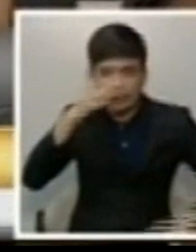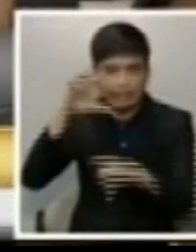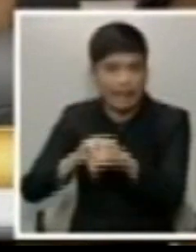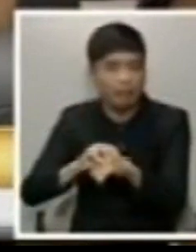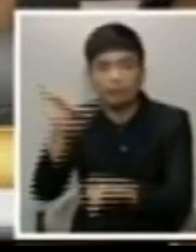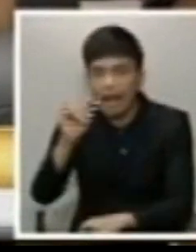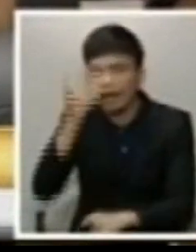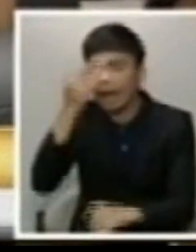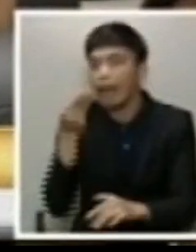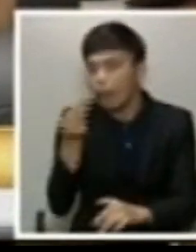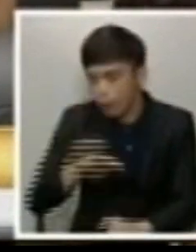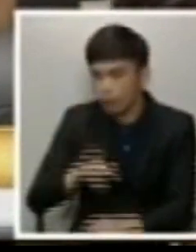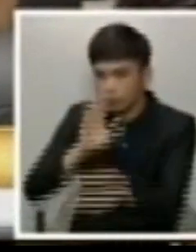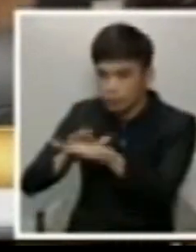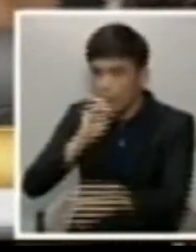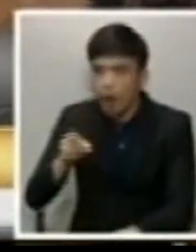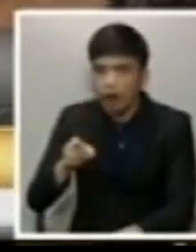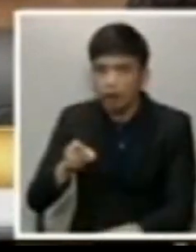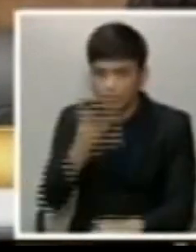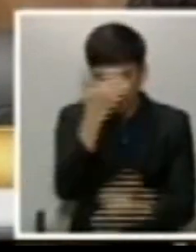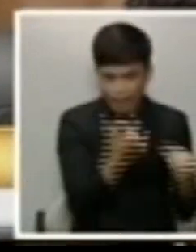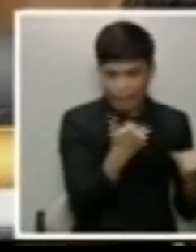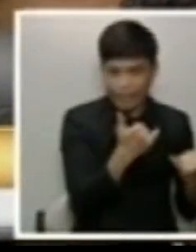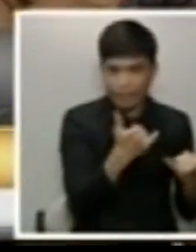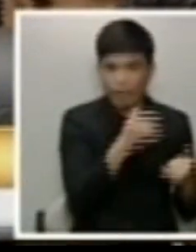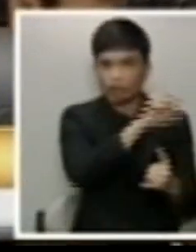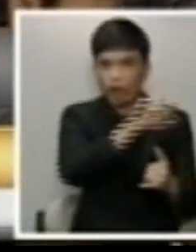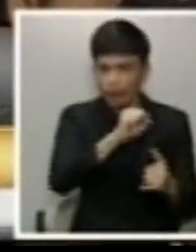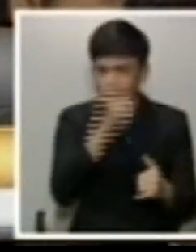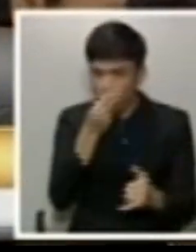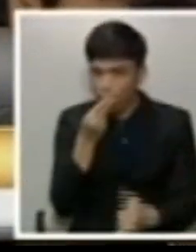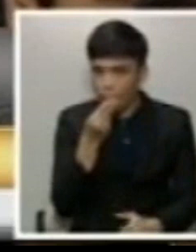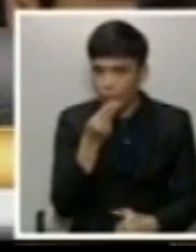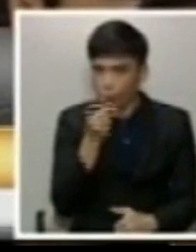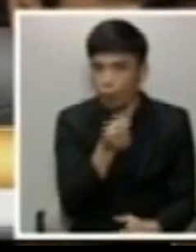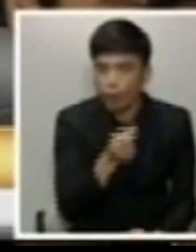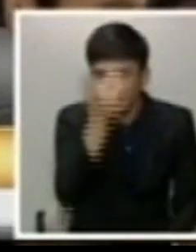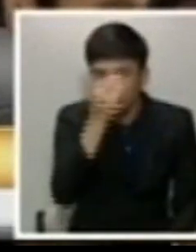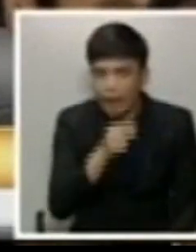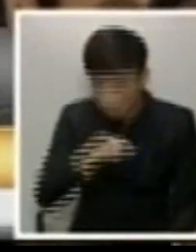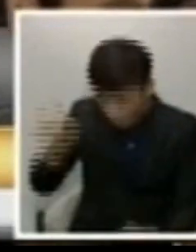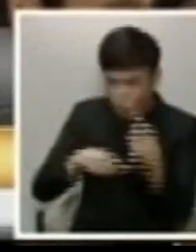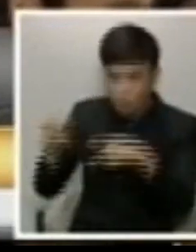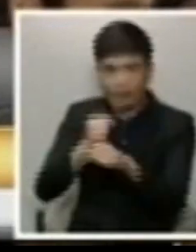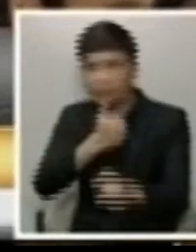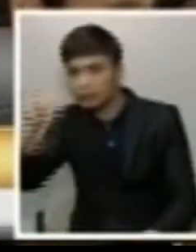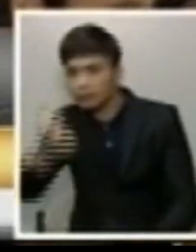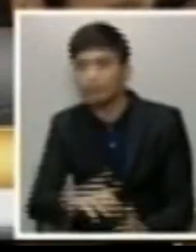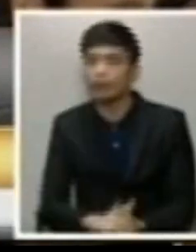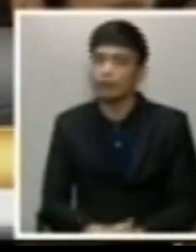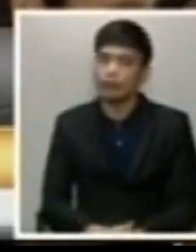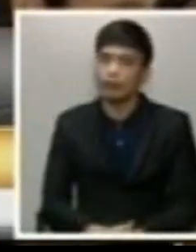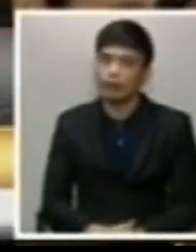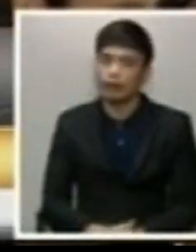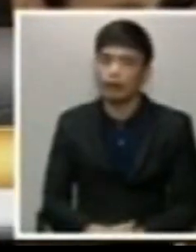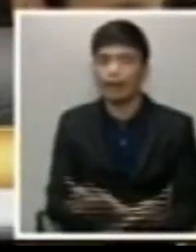รื่องนี้มันสำคัญอะไรกันนักหนานะครับพอชุมนุมแค่นี้นะครับต้องหมายเรียกและอีกฝ่ายชุม